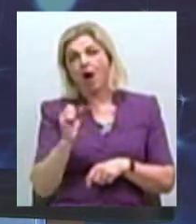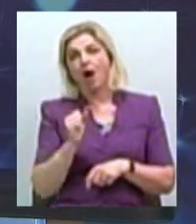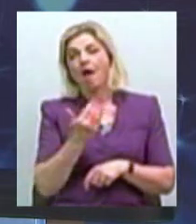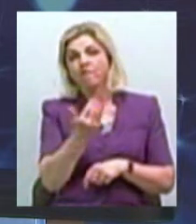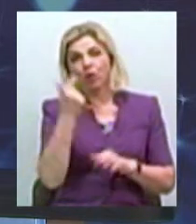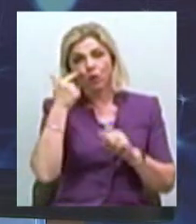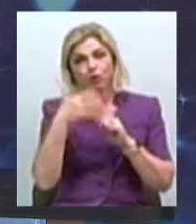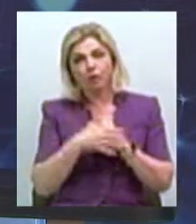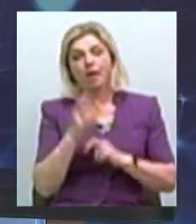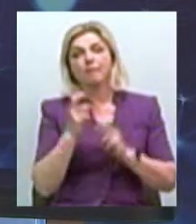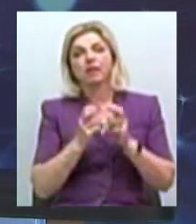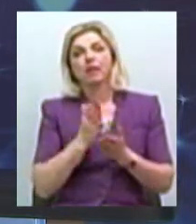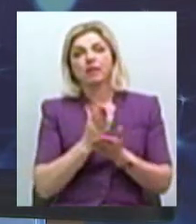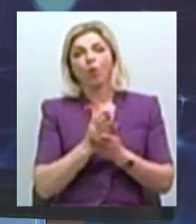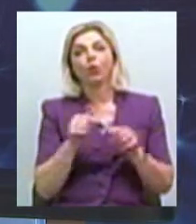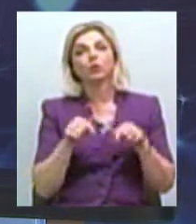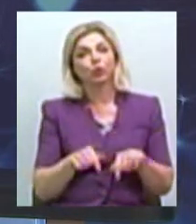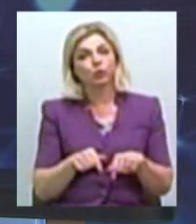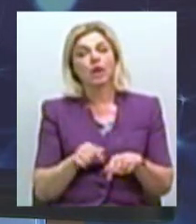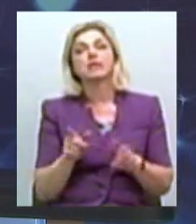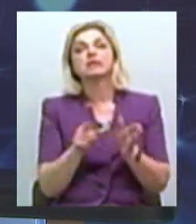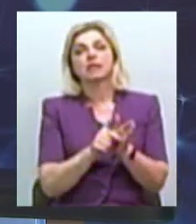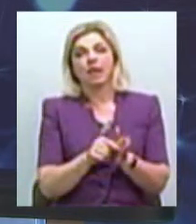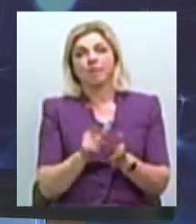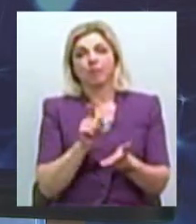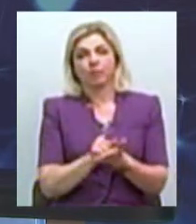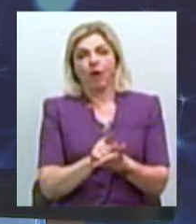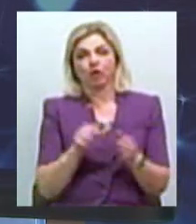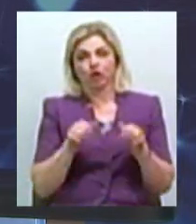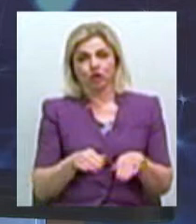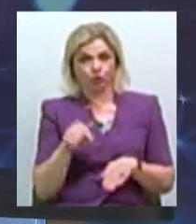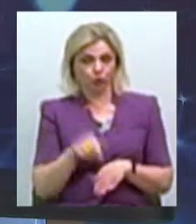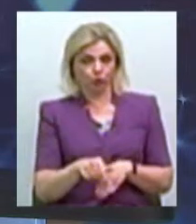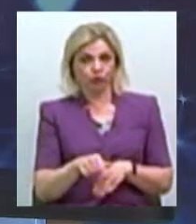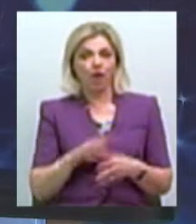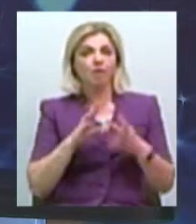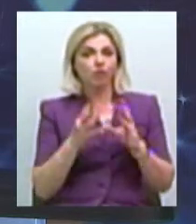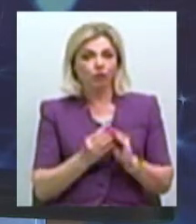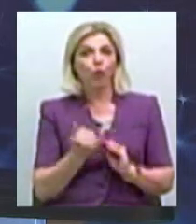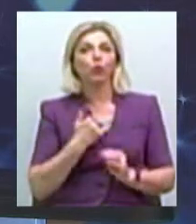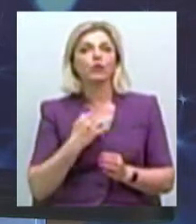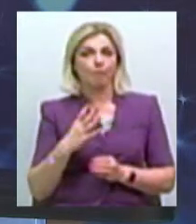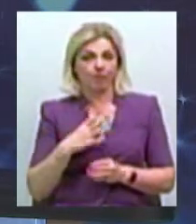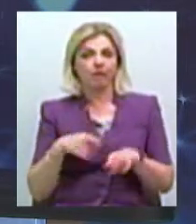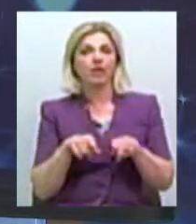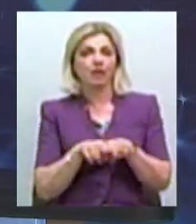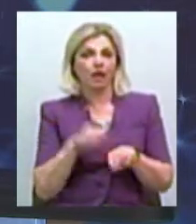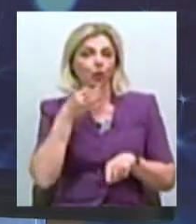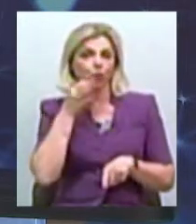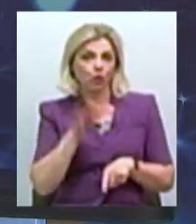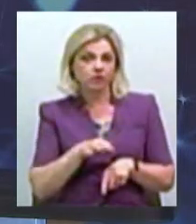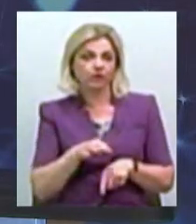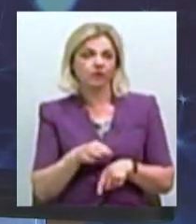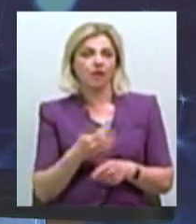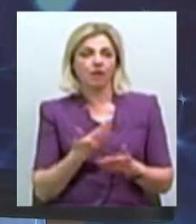розумієте, підприємство знаходиться тут, то спір ми маємо вирішувати тут. В принципі, у нас був такий досвід, колись теж,